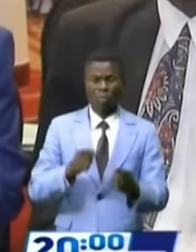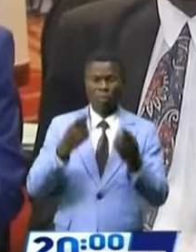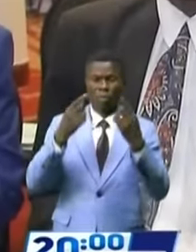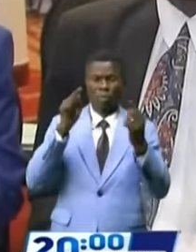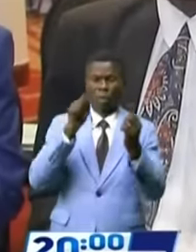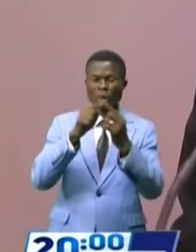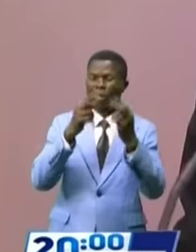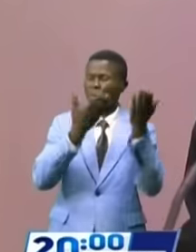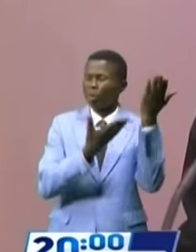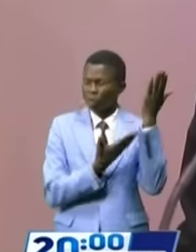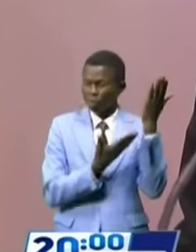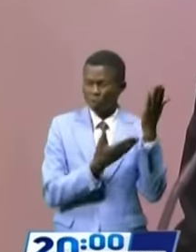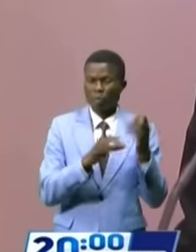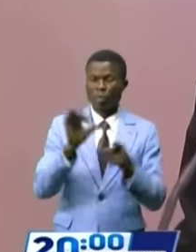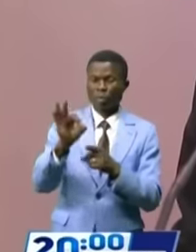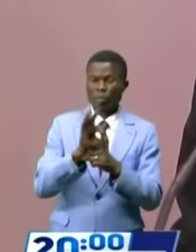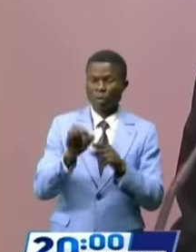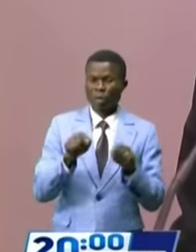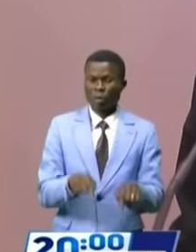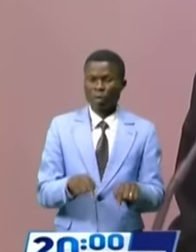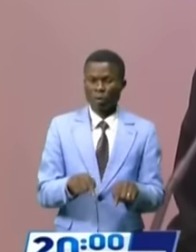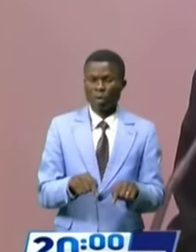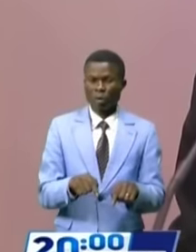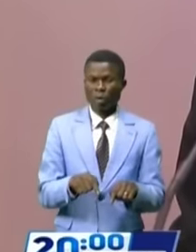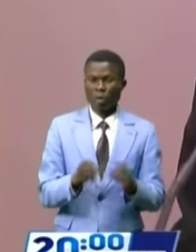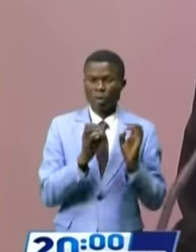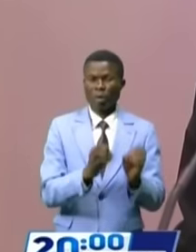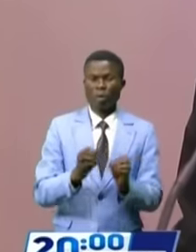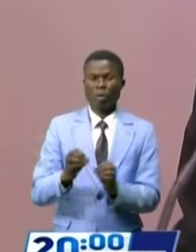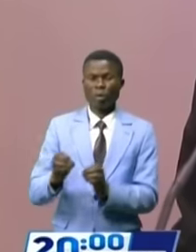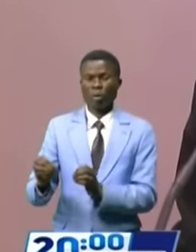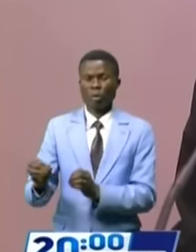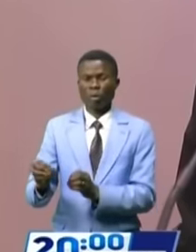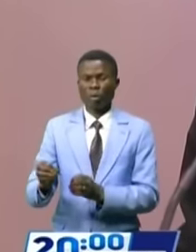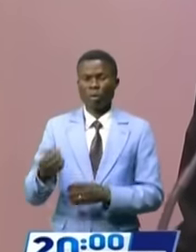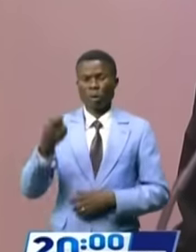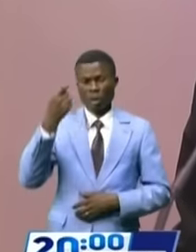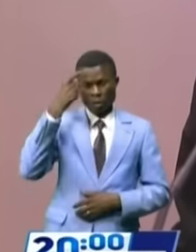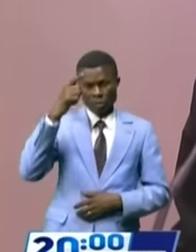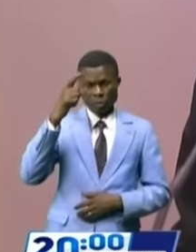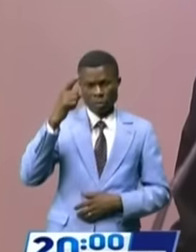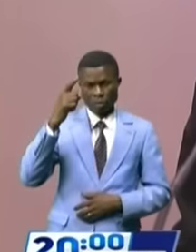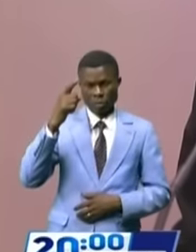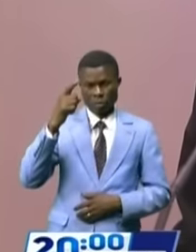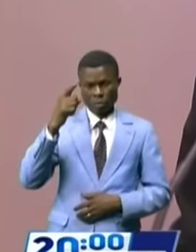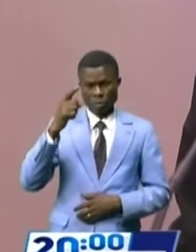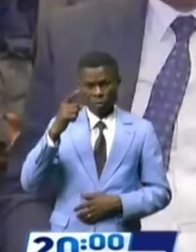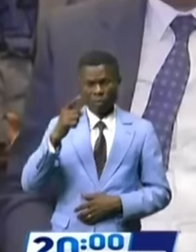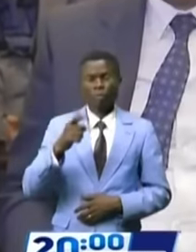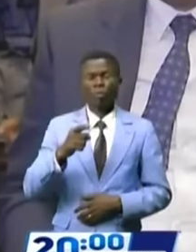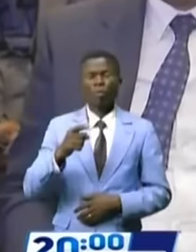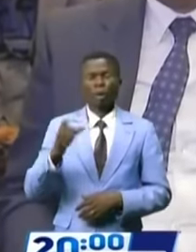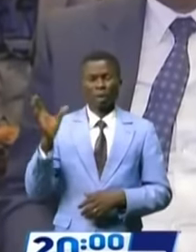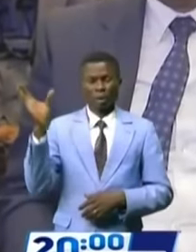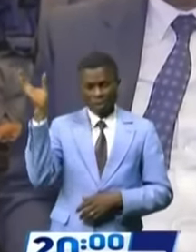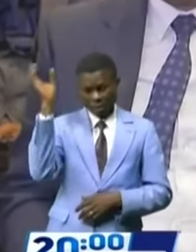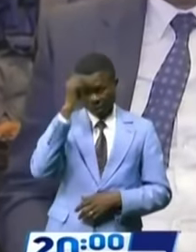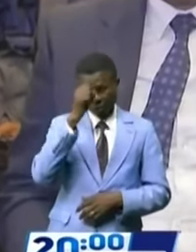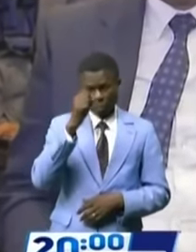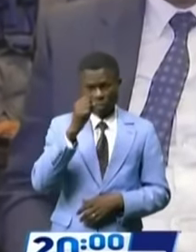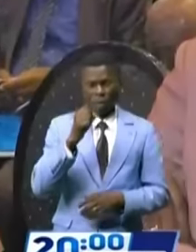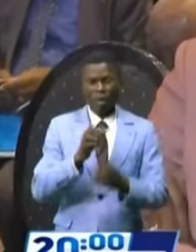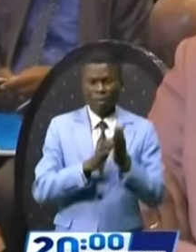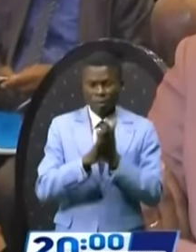noble. Cet atelier est organisé pour dire que vous devez vous ressaisir et vous